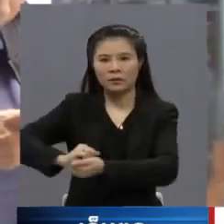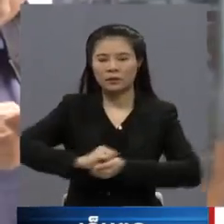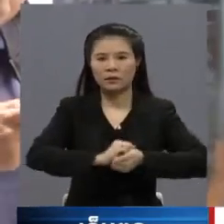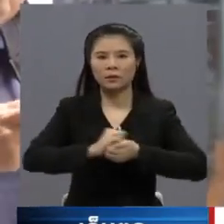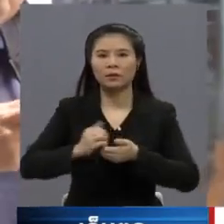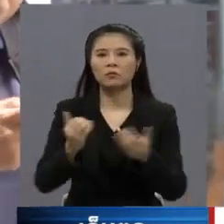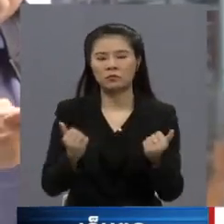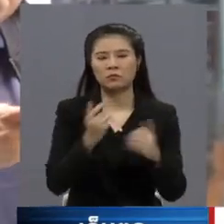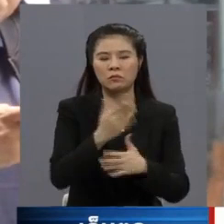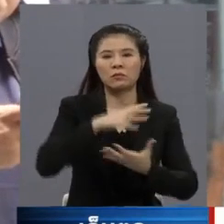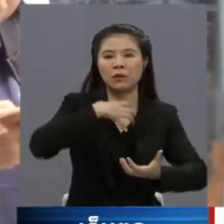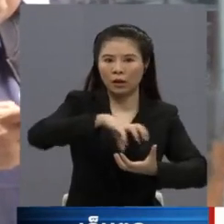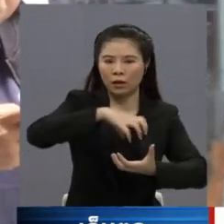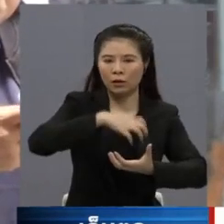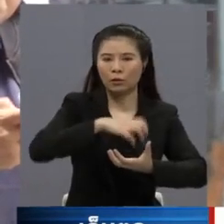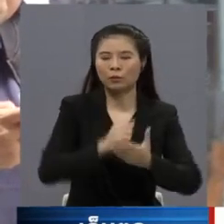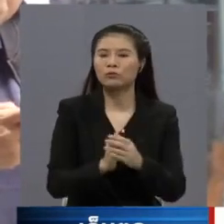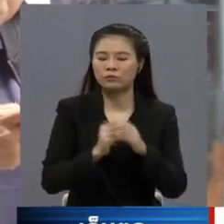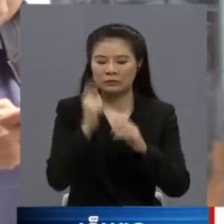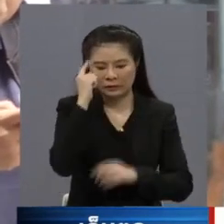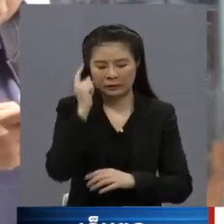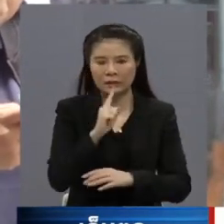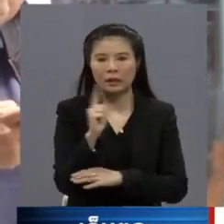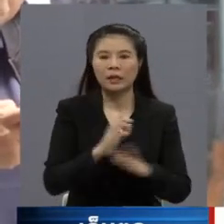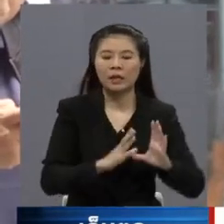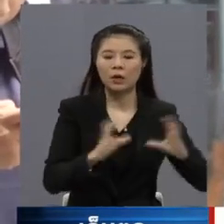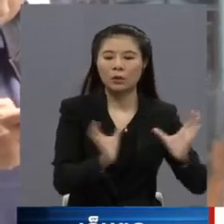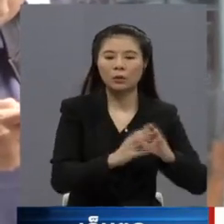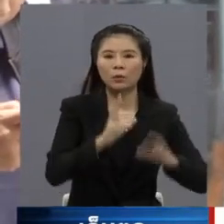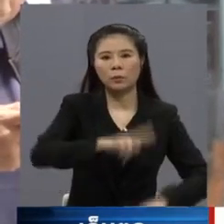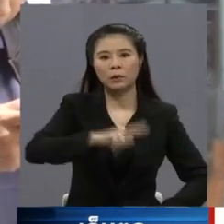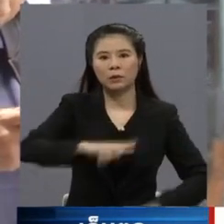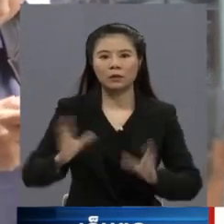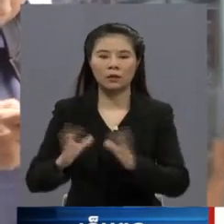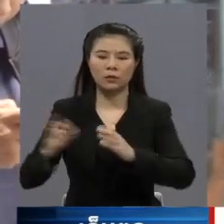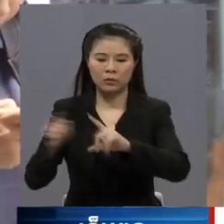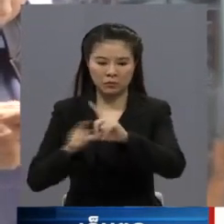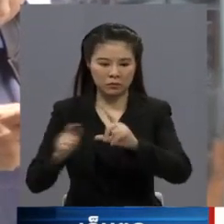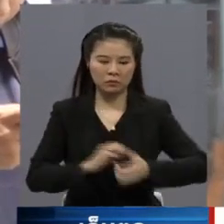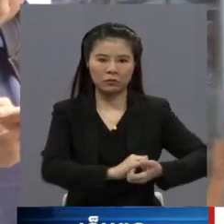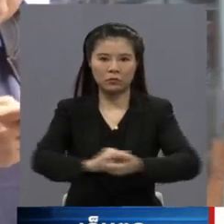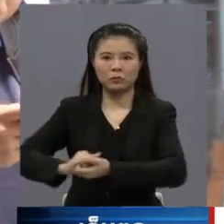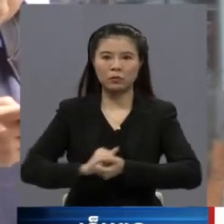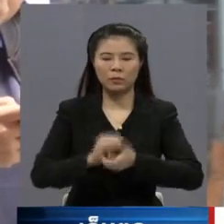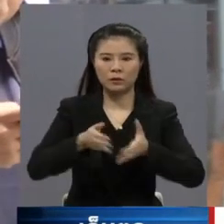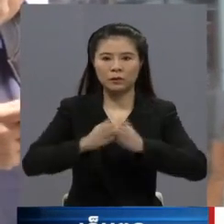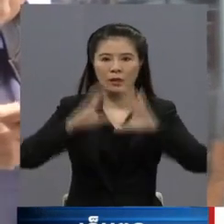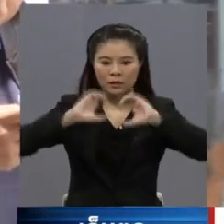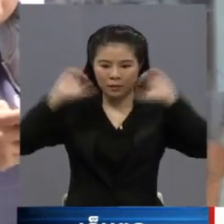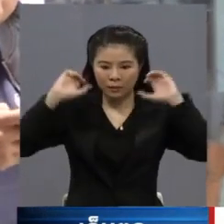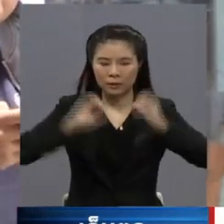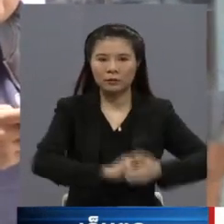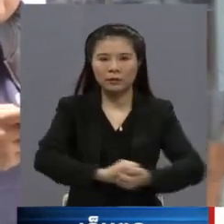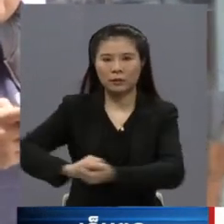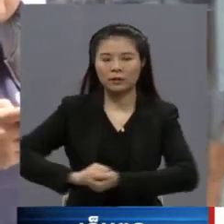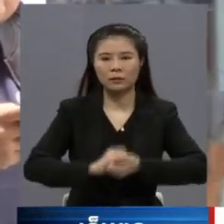พูดแทนเพื่อไทยหลายครั้งนะยืนยันในความสัมพันธ์ให้หนักแน่นมากยิ่งขึ้นในขณะที่มีประเด็นเกี่ยวกับสวด้วยนะครับช่วง